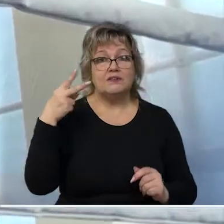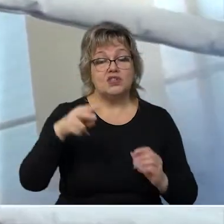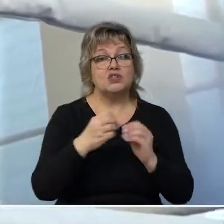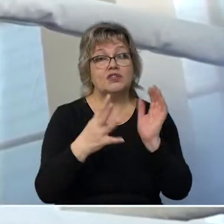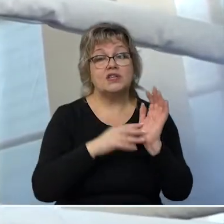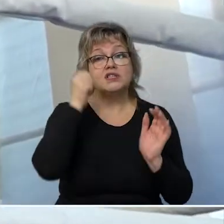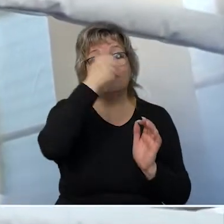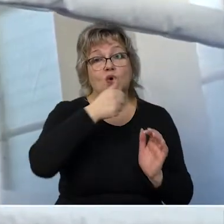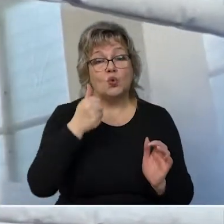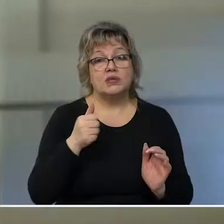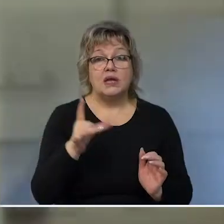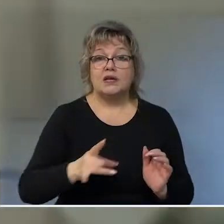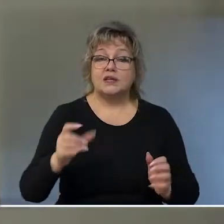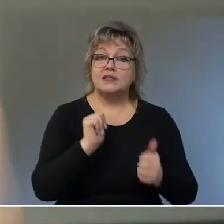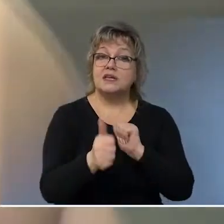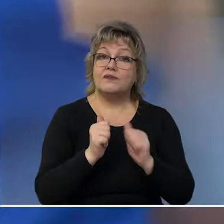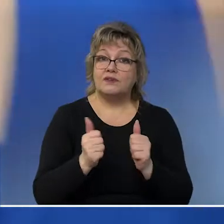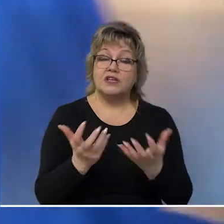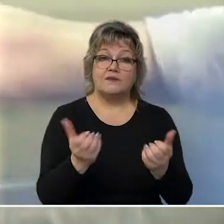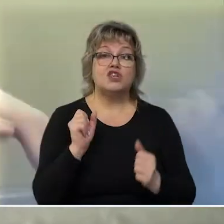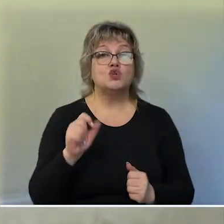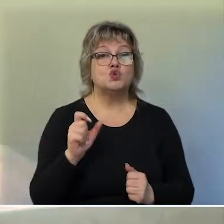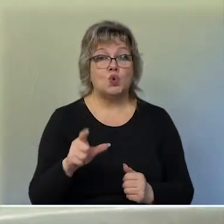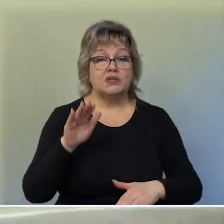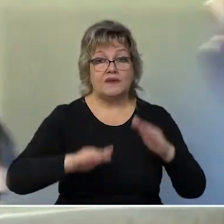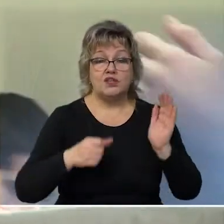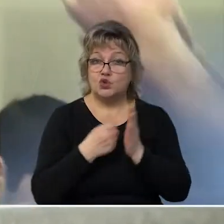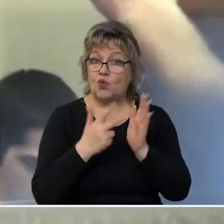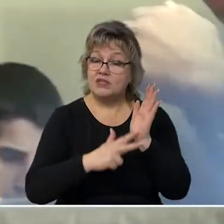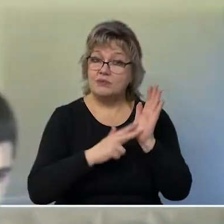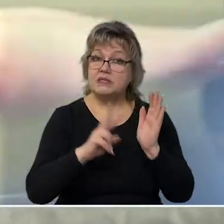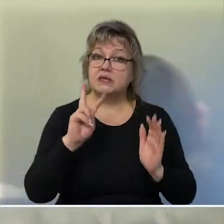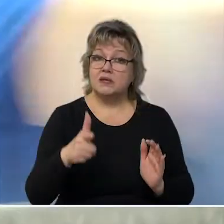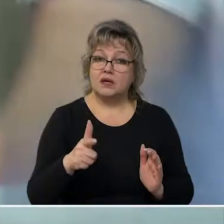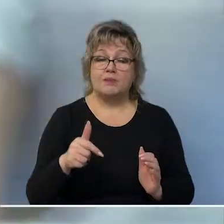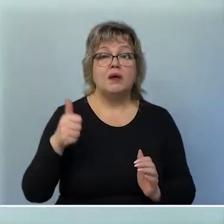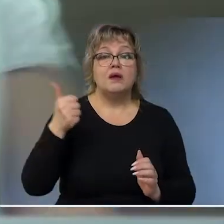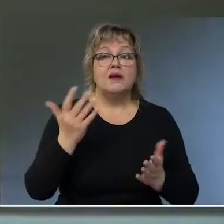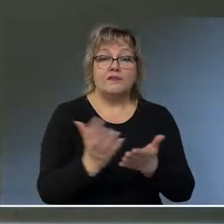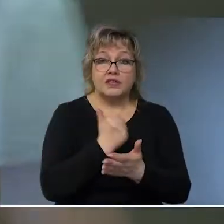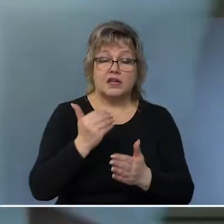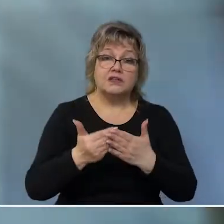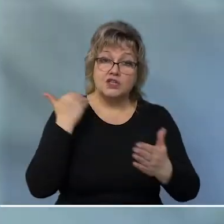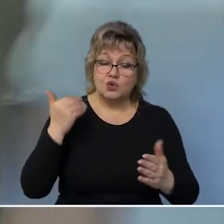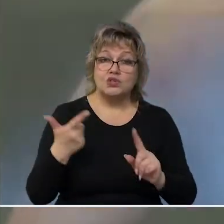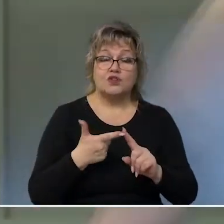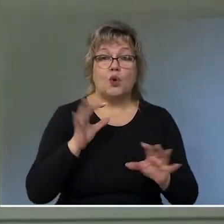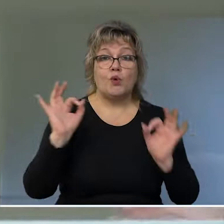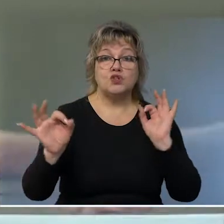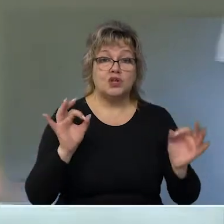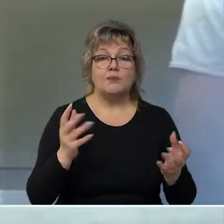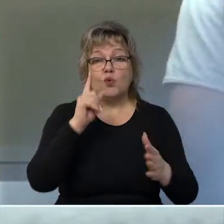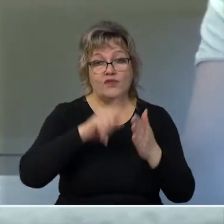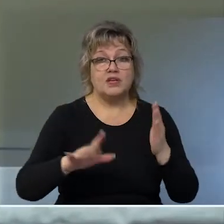России 2019 года. На региональных соревнованиях взял золото в весе до 80 килограммов. Первый бой выиграл досрочно, второй по